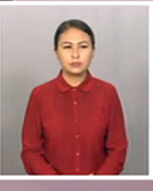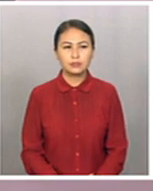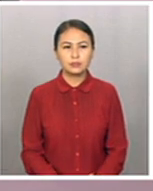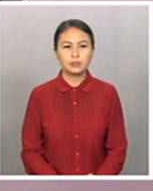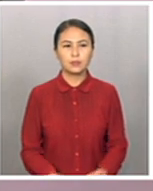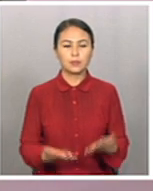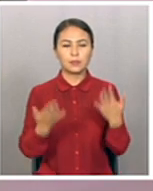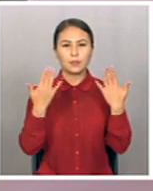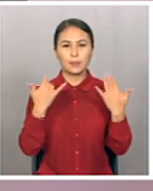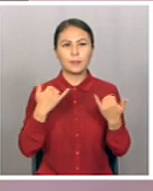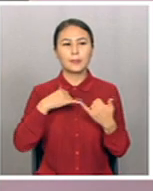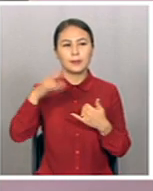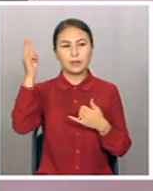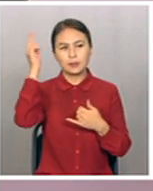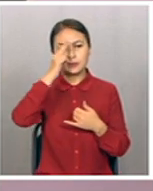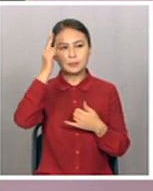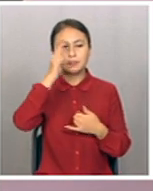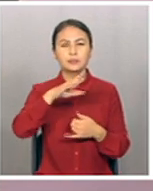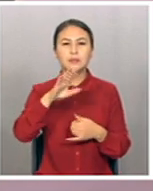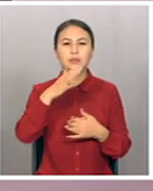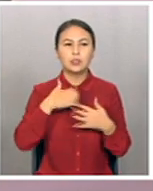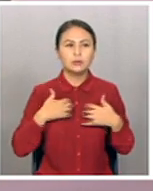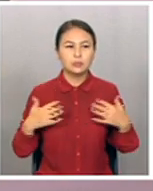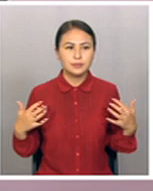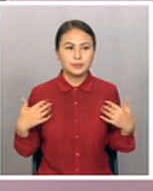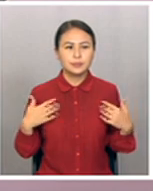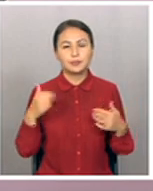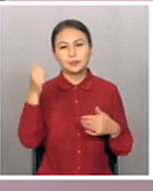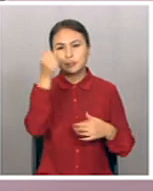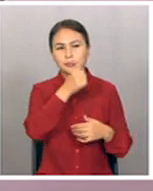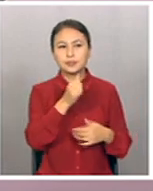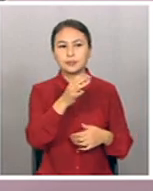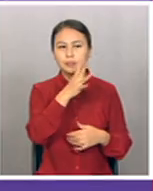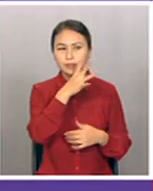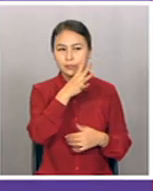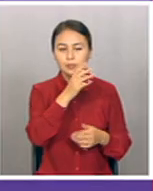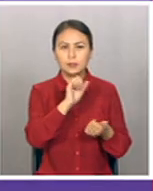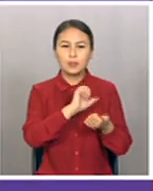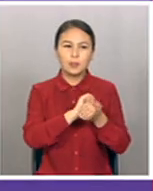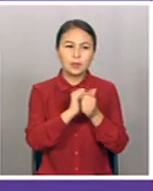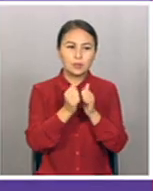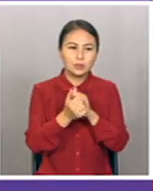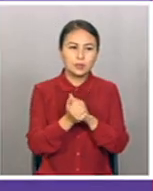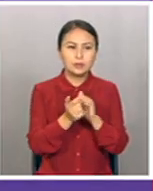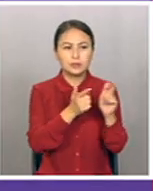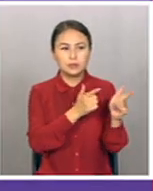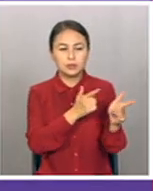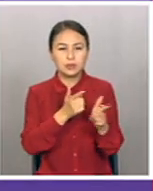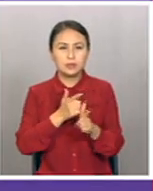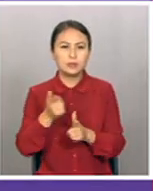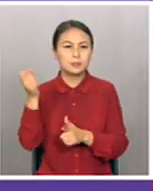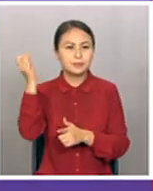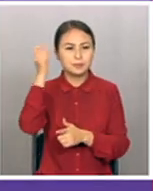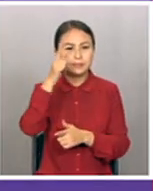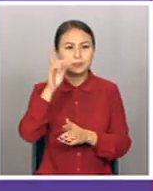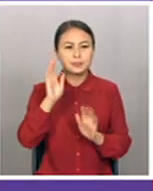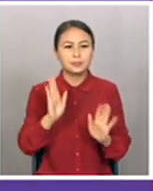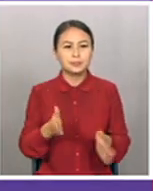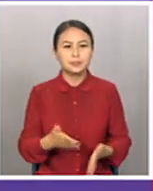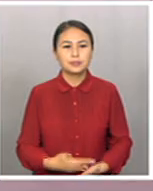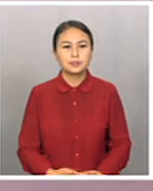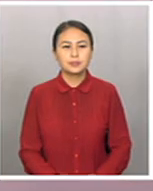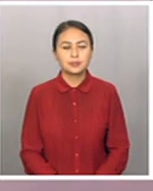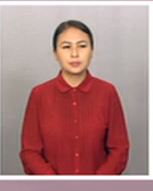Бүгінгі сабақта жануарлардың жыл мезгілдерінің ауысуына қалай дайындалатынын